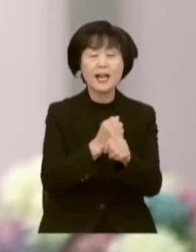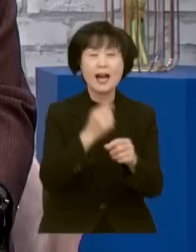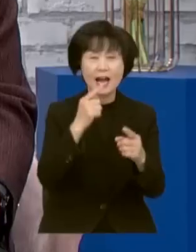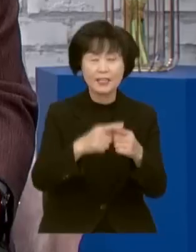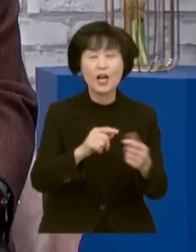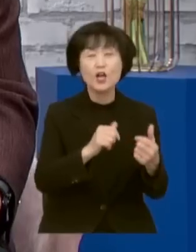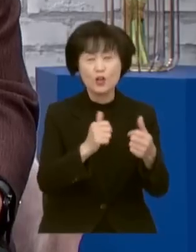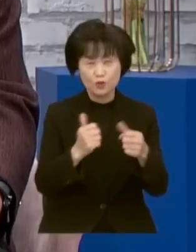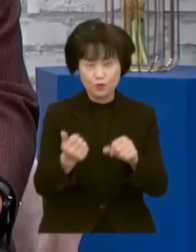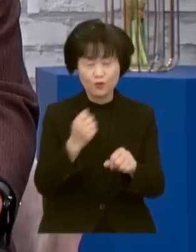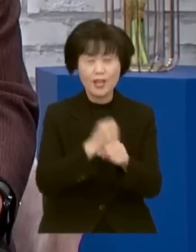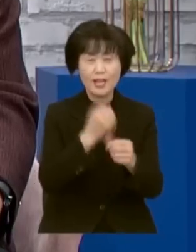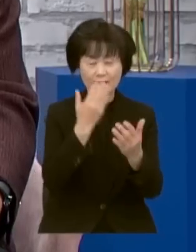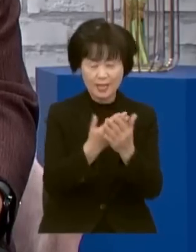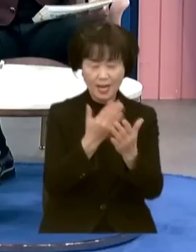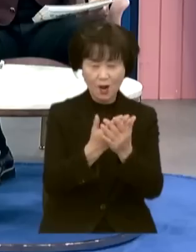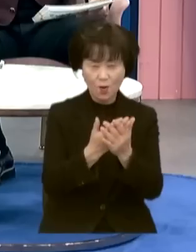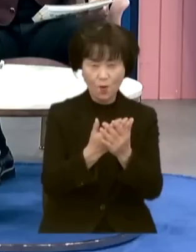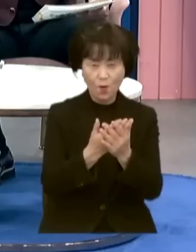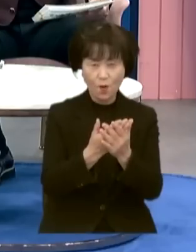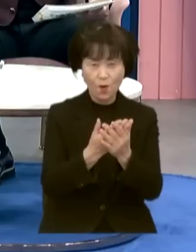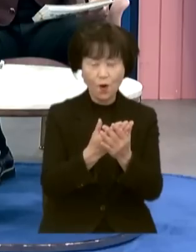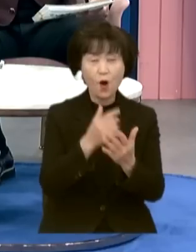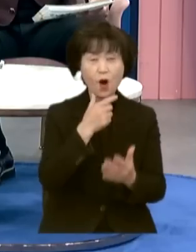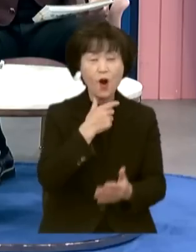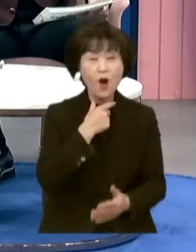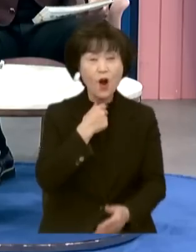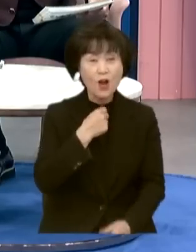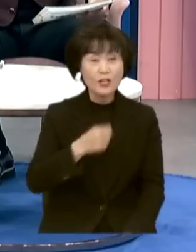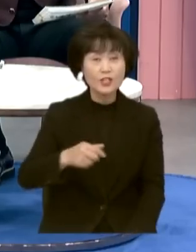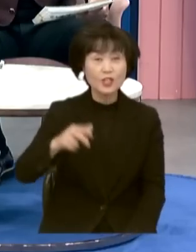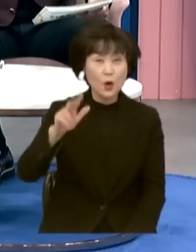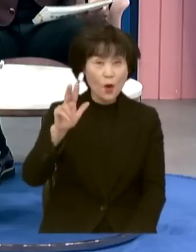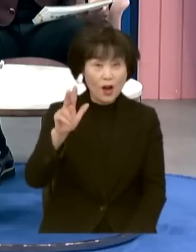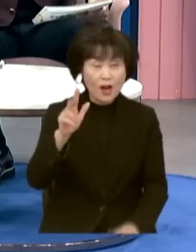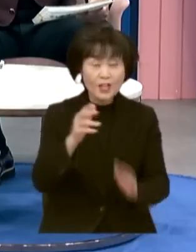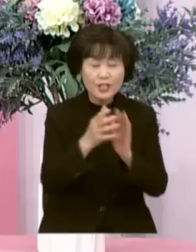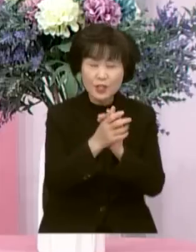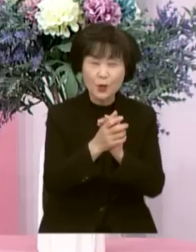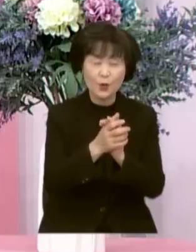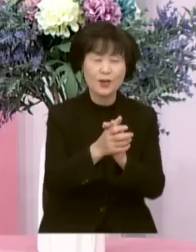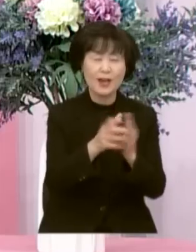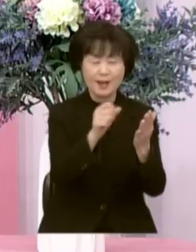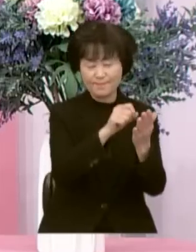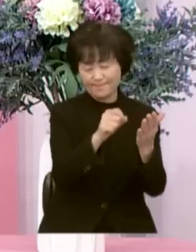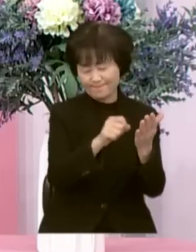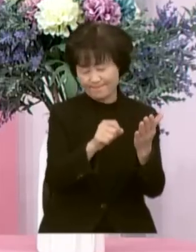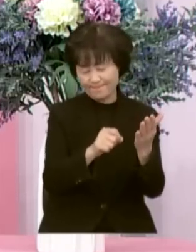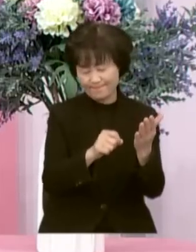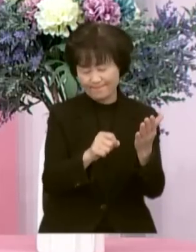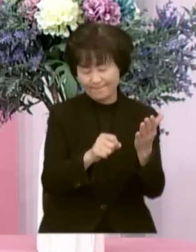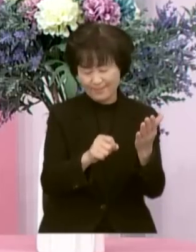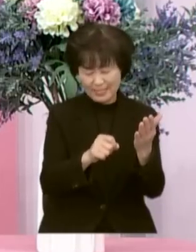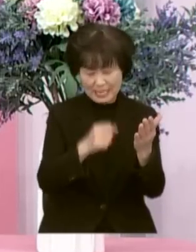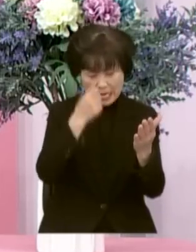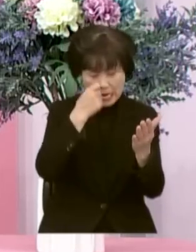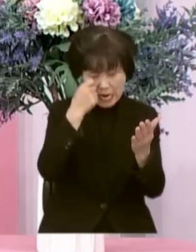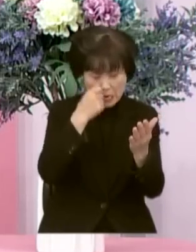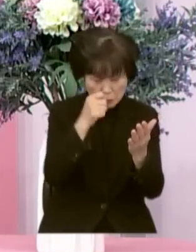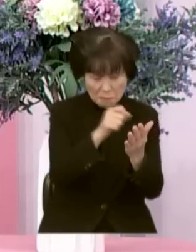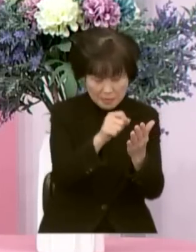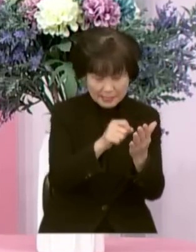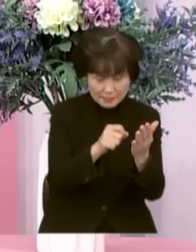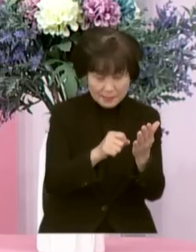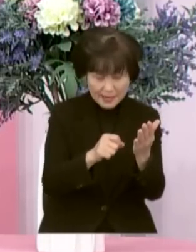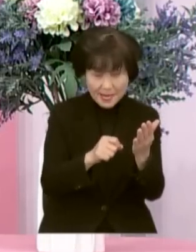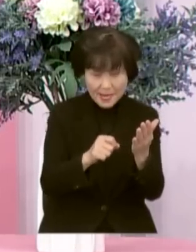하소서. 이야. 소원 기도를 쓰셨네요. 그런 소원 기도를 이렇게 뚝뚝 쓰면서 눈물이 뚝뚝 떨어져서 잉크가 막 이렇게 퍼진